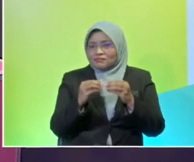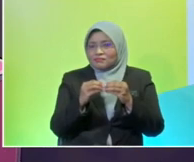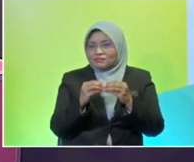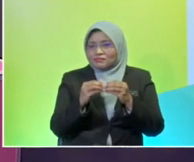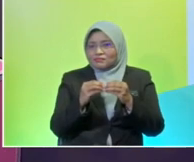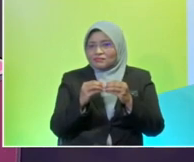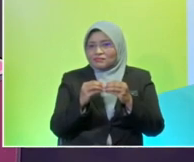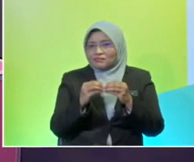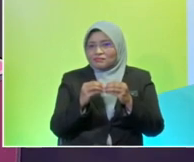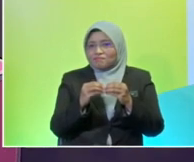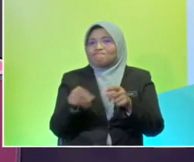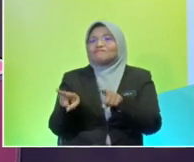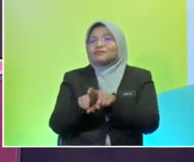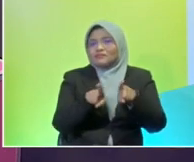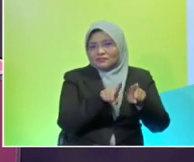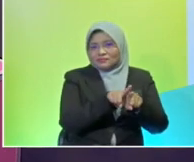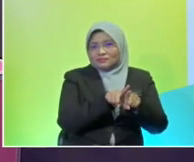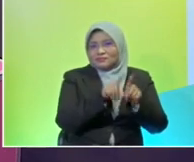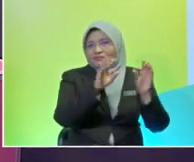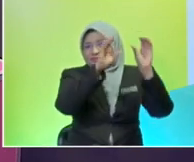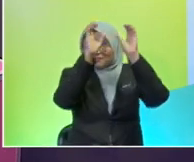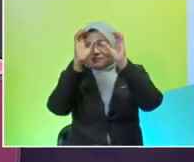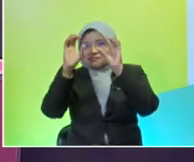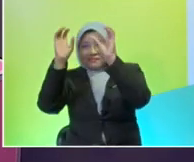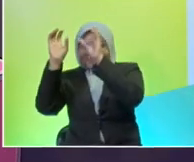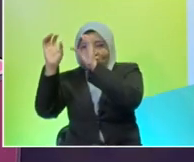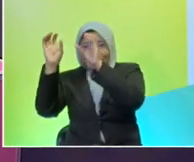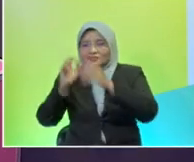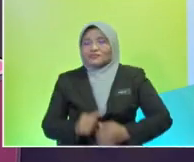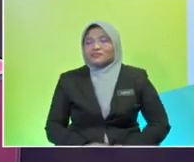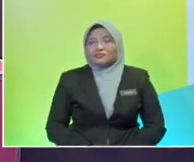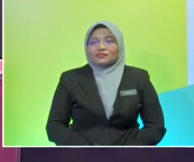mewakili kemudian saya akan Letakkan air